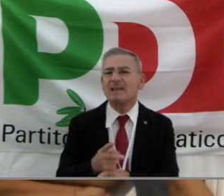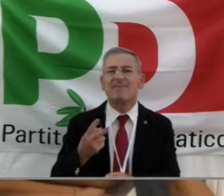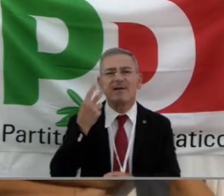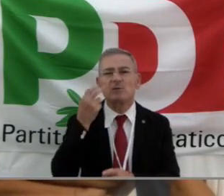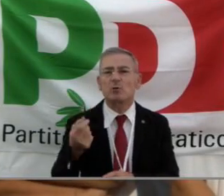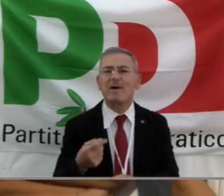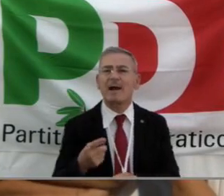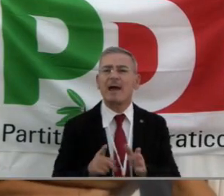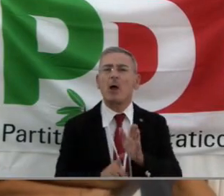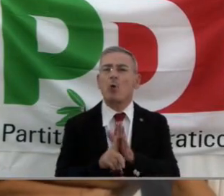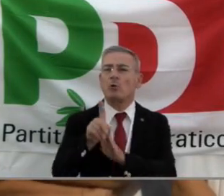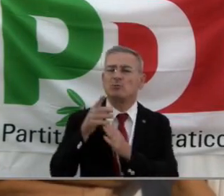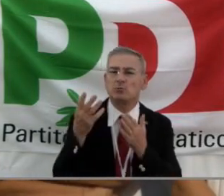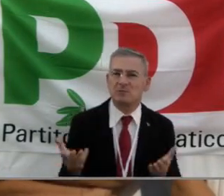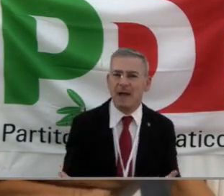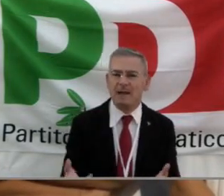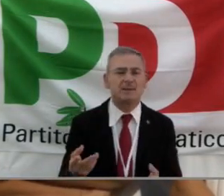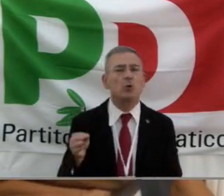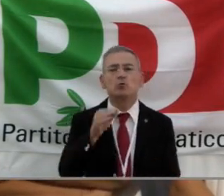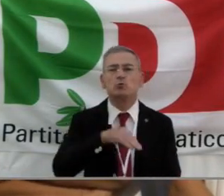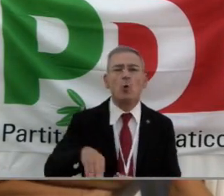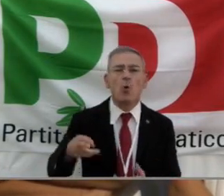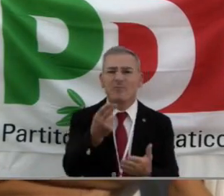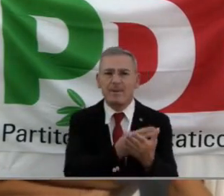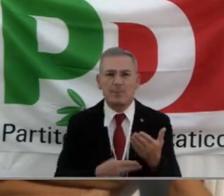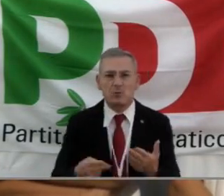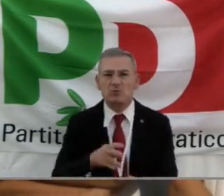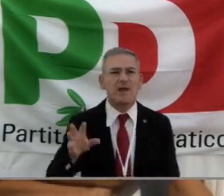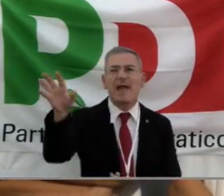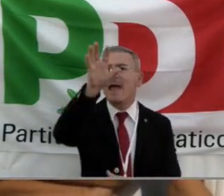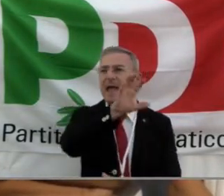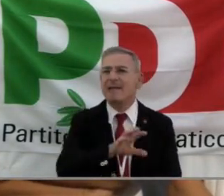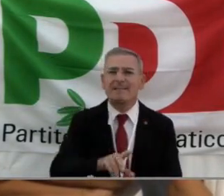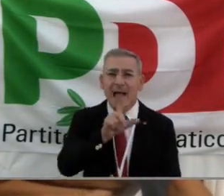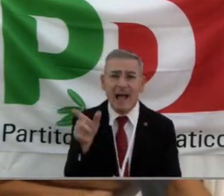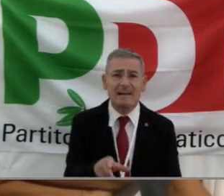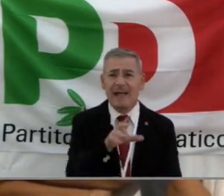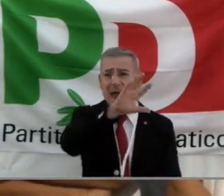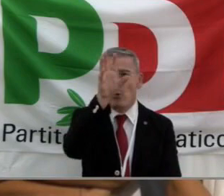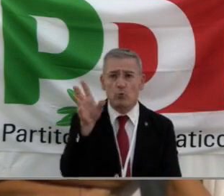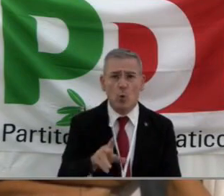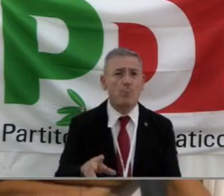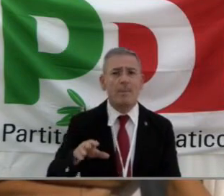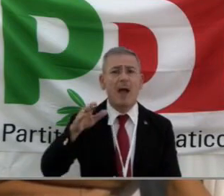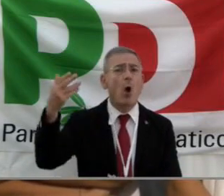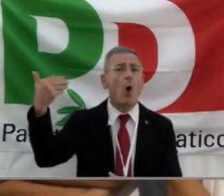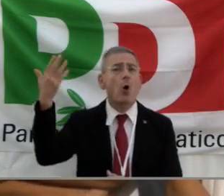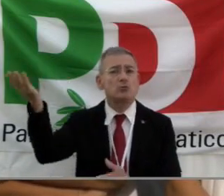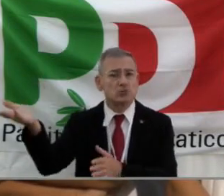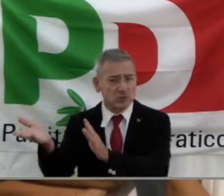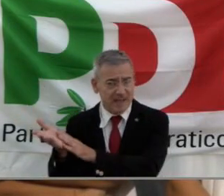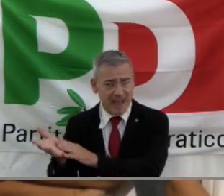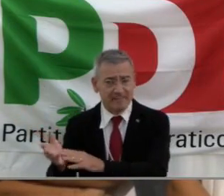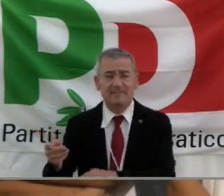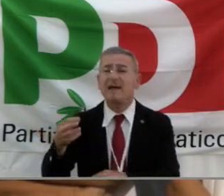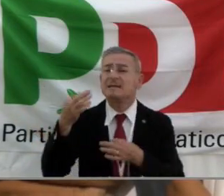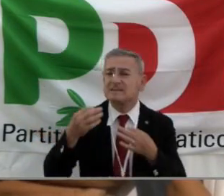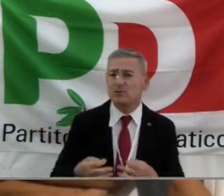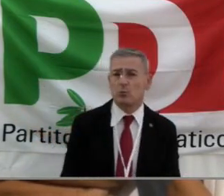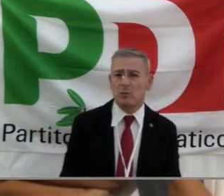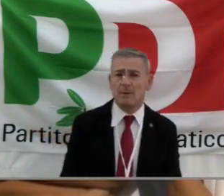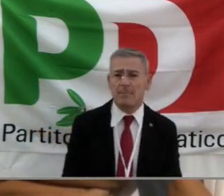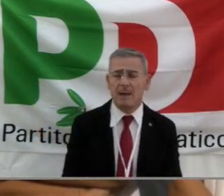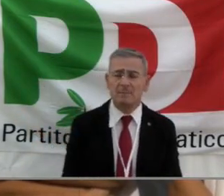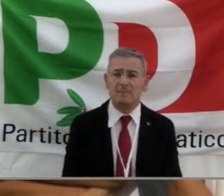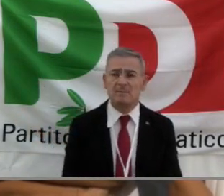un progetto in Italia, in Europa, in Occidente, certamente nel nostro paese. Dobbiamo affermare un